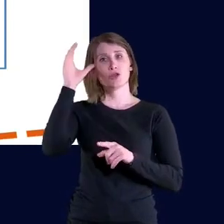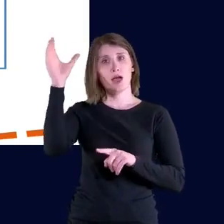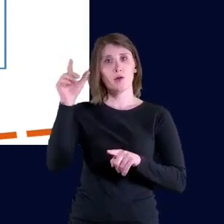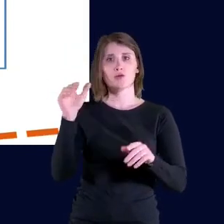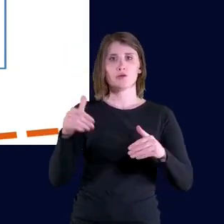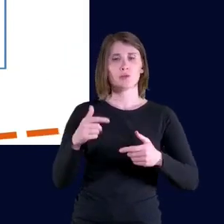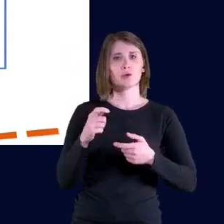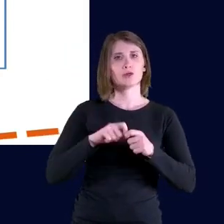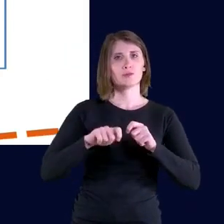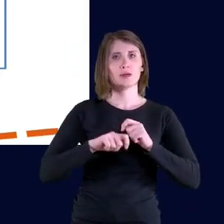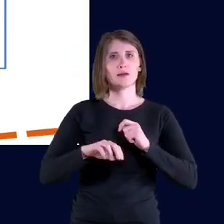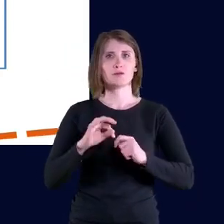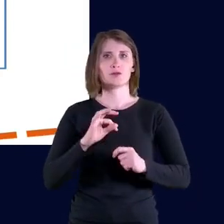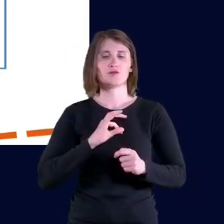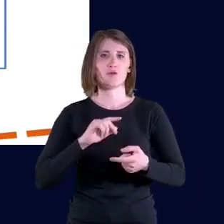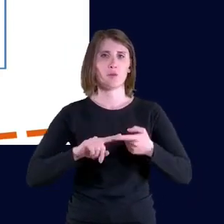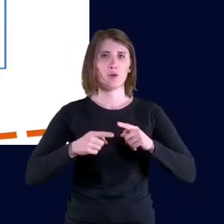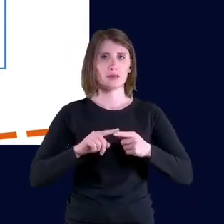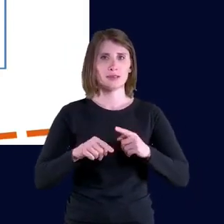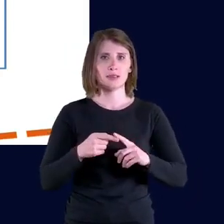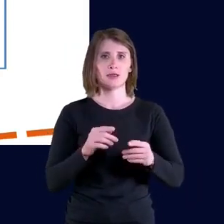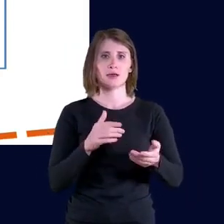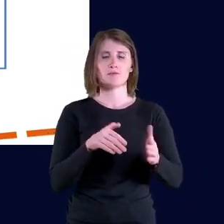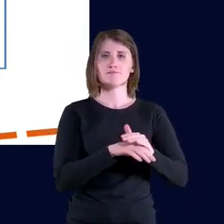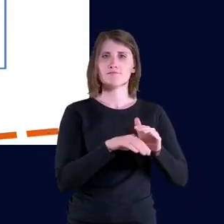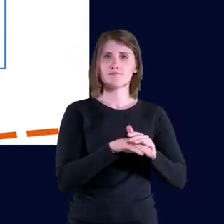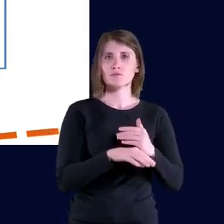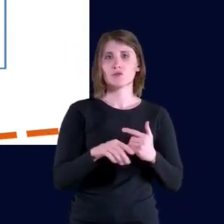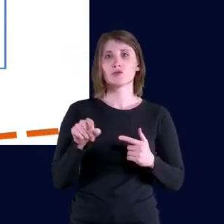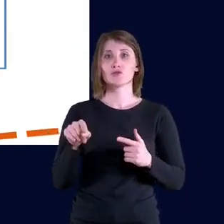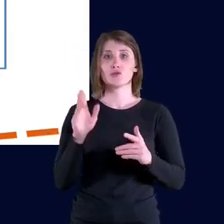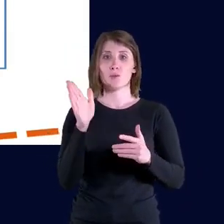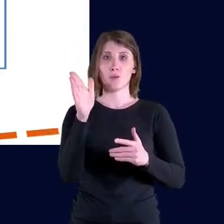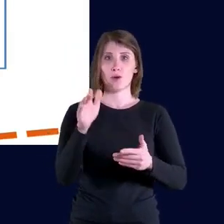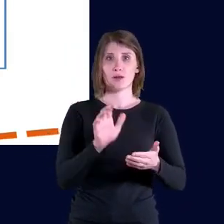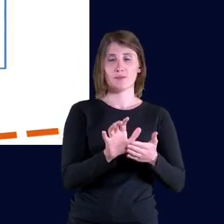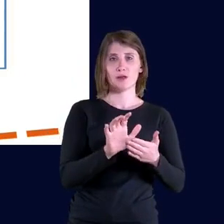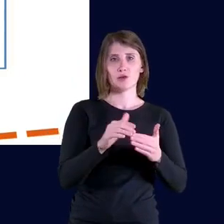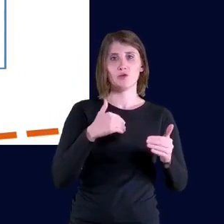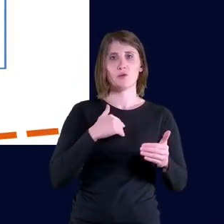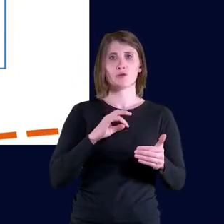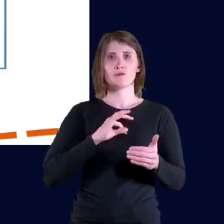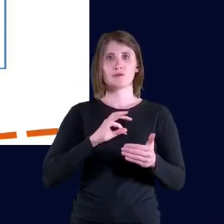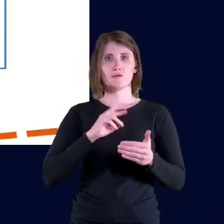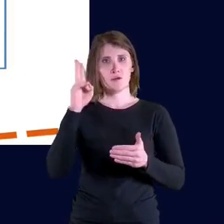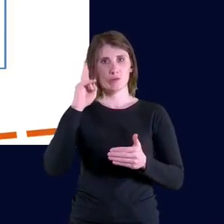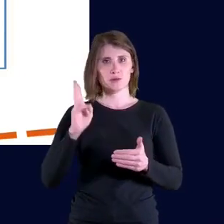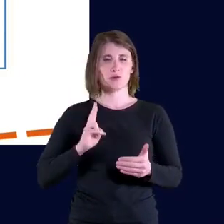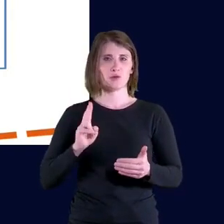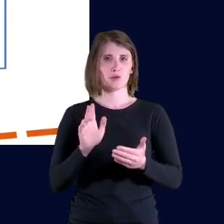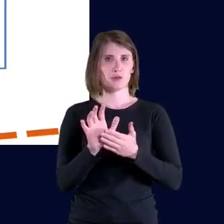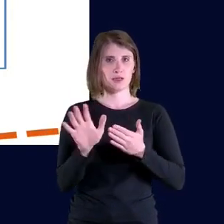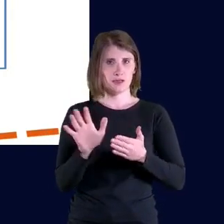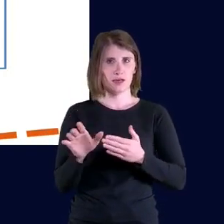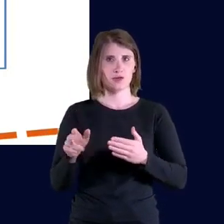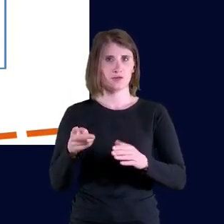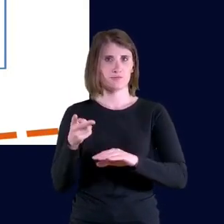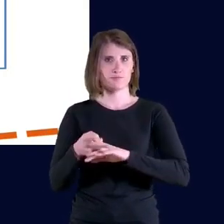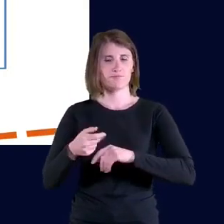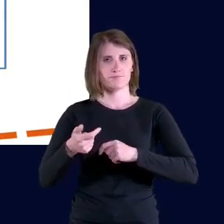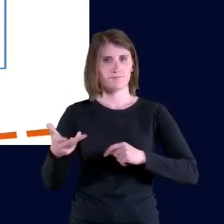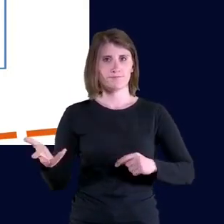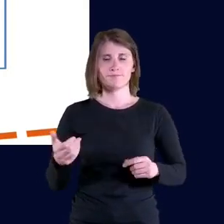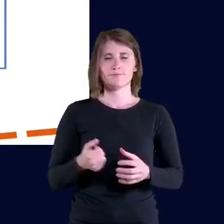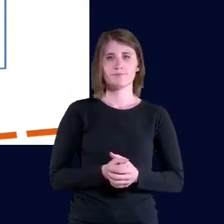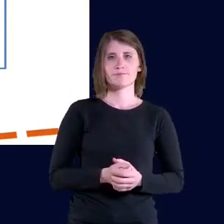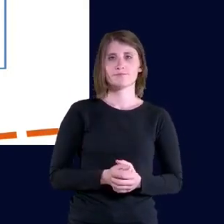udostępnić swój artykuł swoim instytucjonalnym repozytorium nasza baza również skierowana